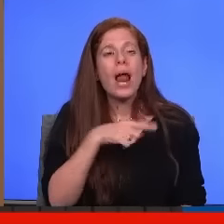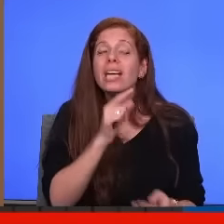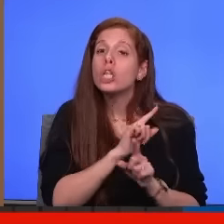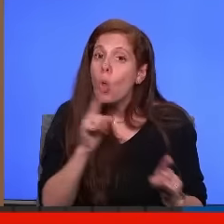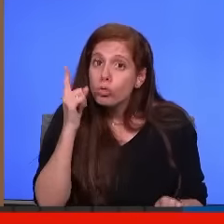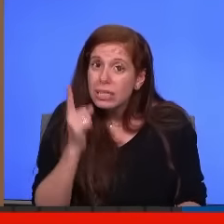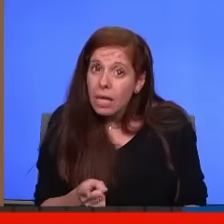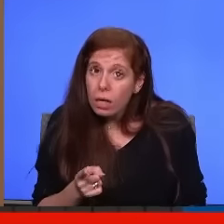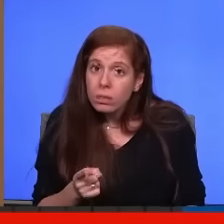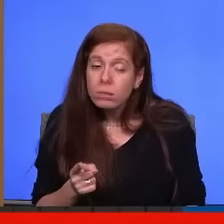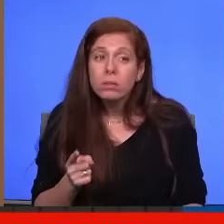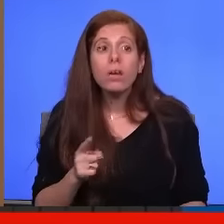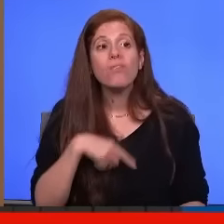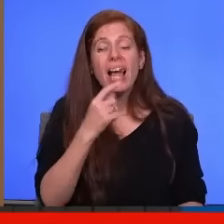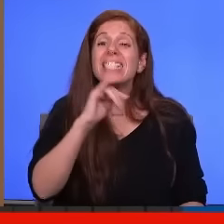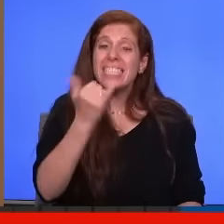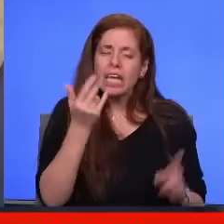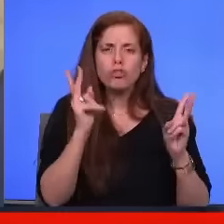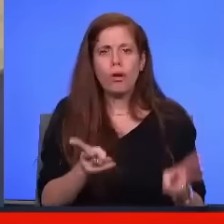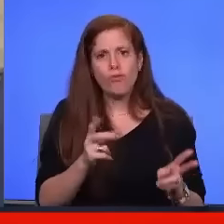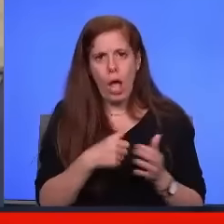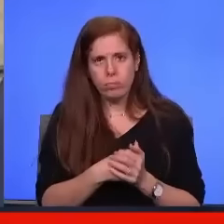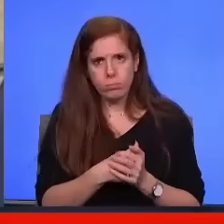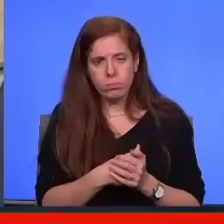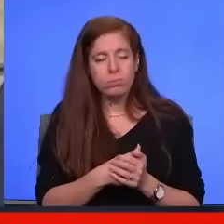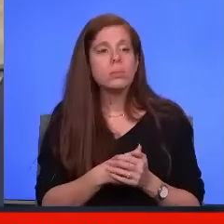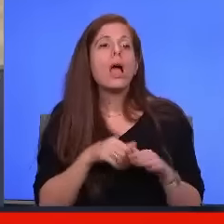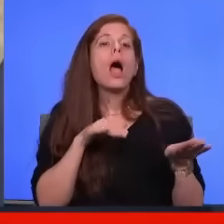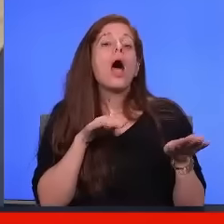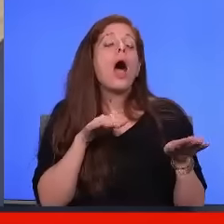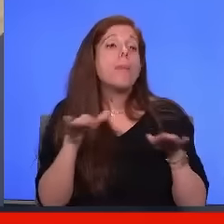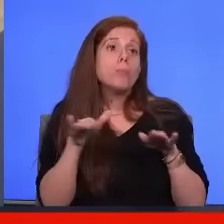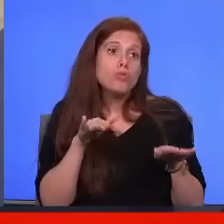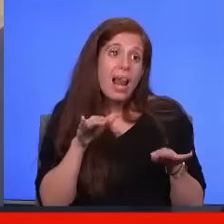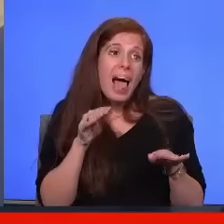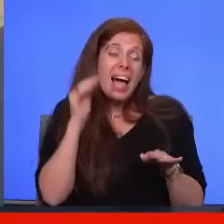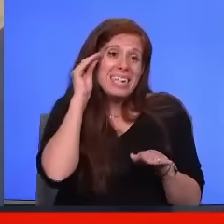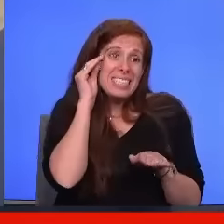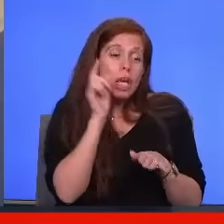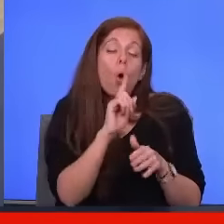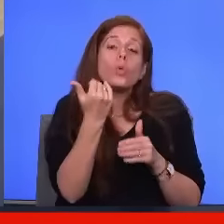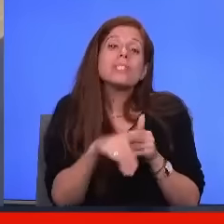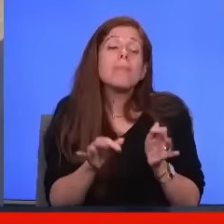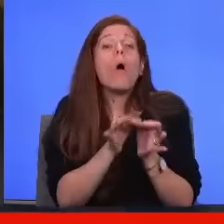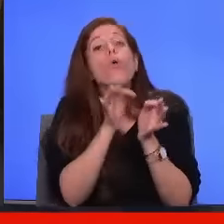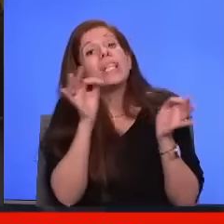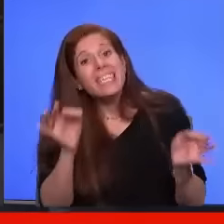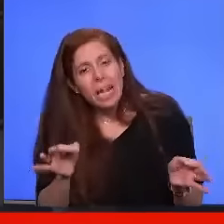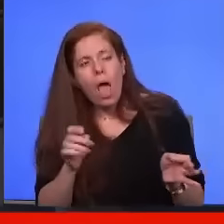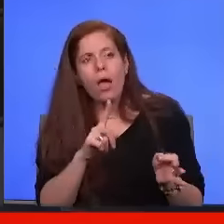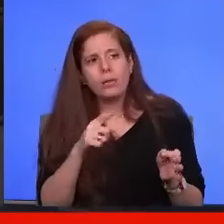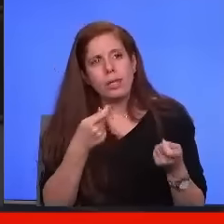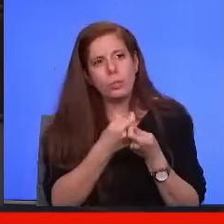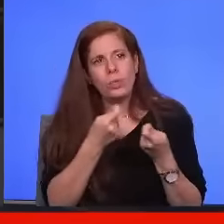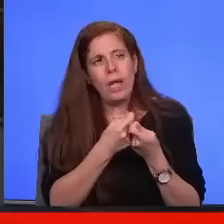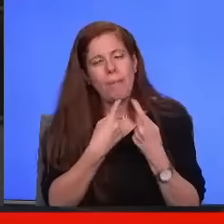כשצריך ולהגיד כן שאפשר. הממשלה רק נזכיר, טרם סיימה או יותר נכון התחילה את הדיון בסוגיית היום שאחרי.